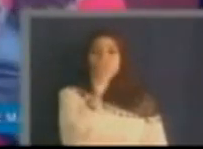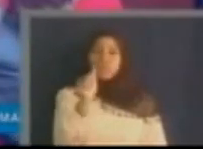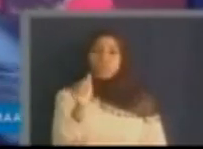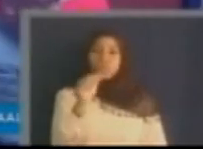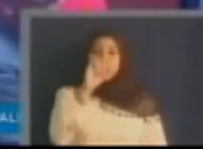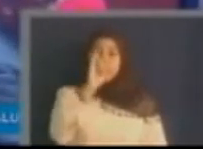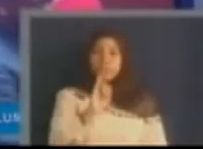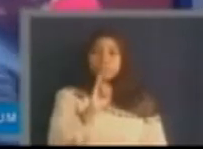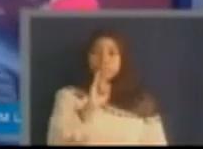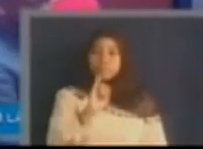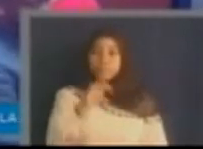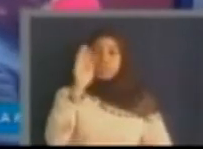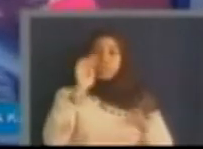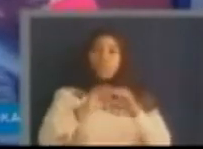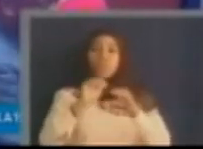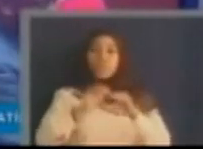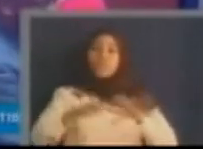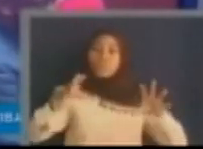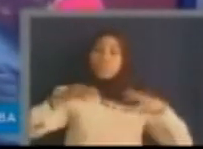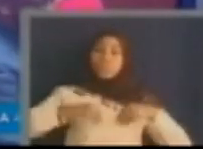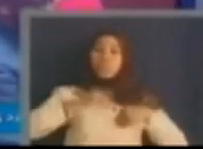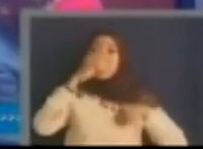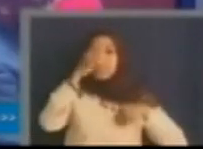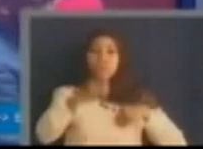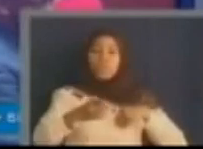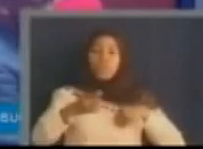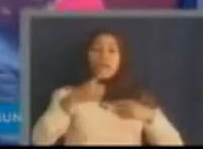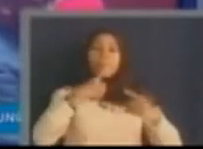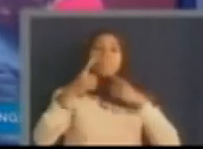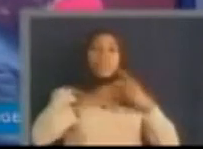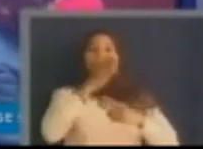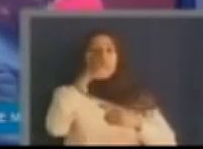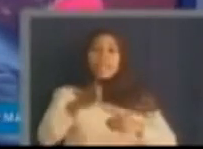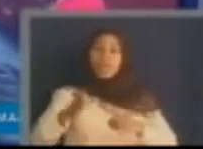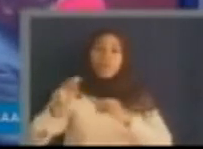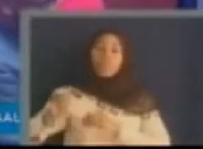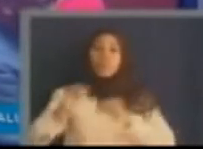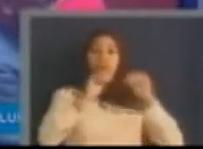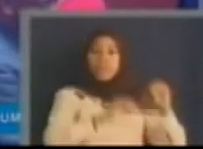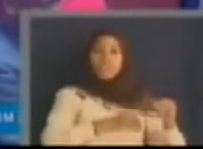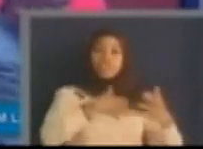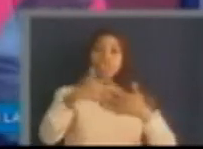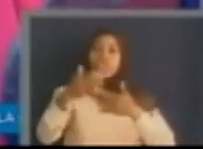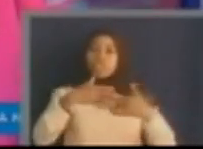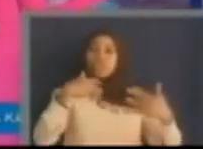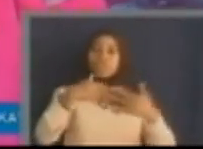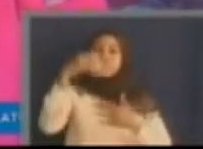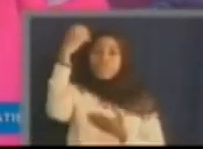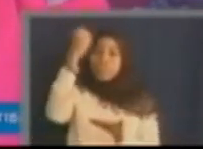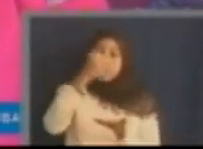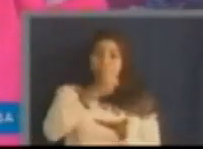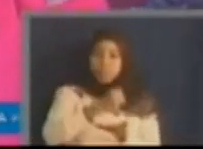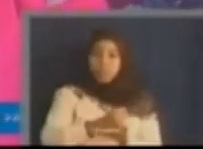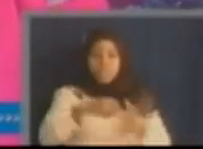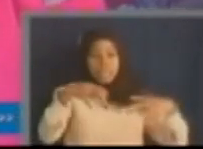Wajumbe mnikubalie kwamba sasa mjadala huu uahirishwe na sasa tufanye maamuzi. Ndugu mwenyekiti, naomba kutoa hoja na kamati zirudi kwenye